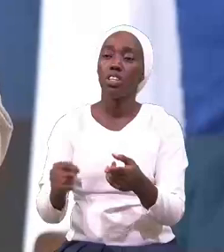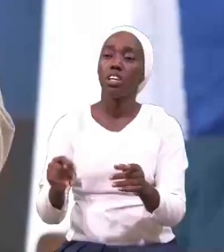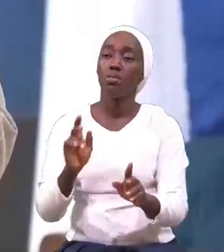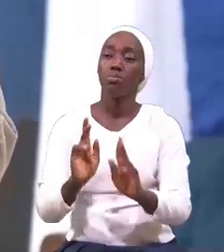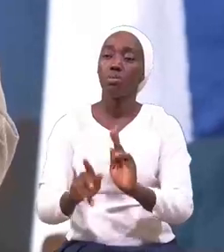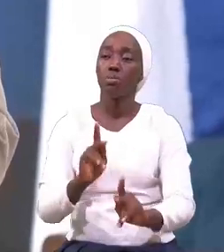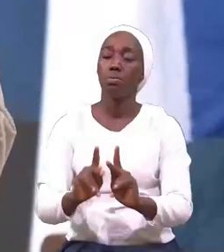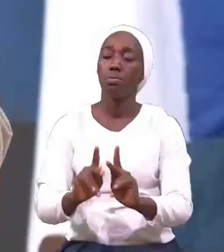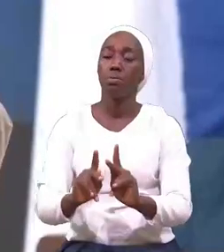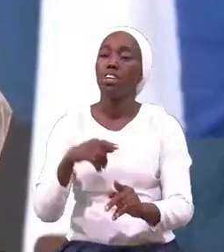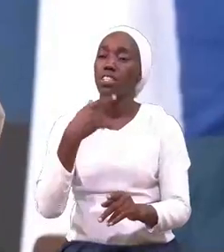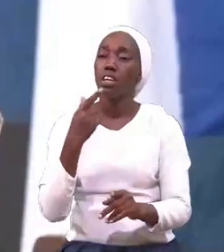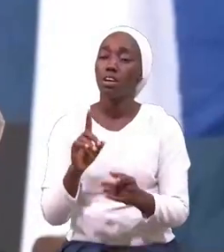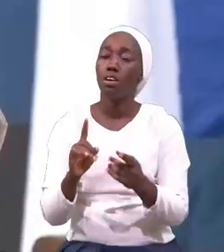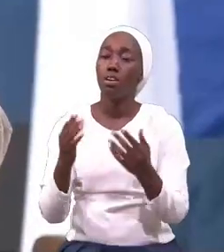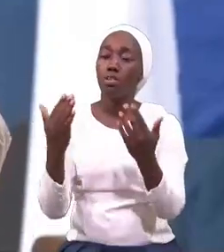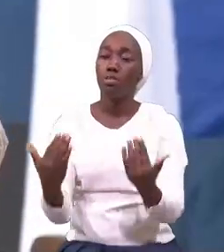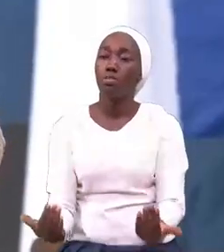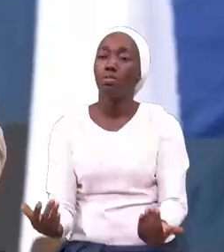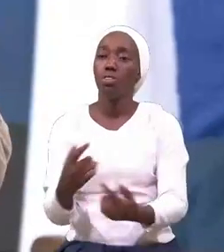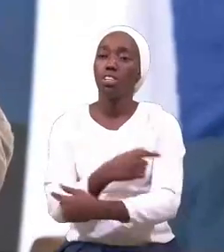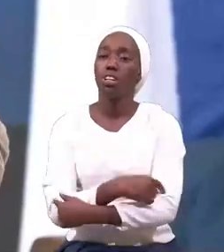Et j'ai dit aujourd'hui,